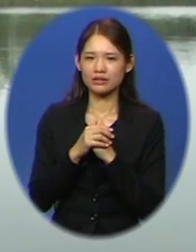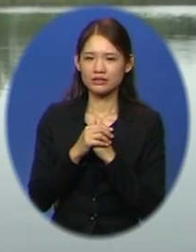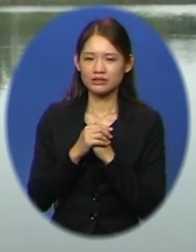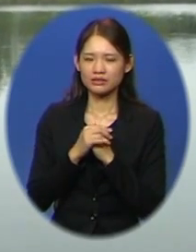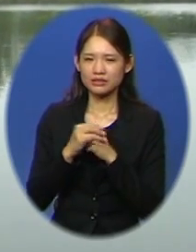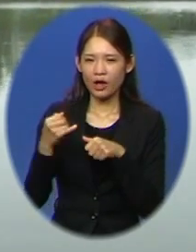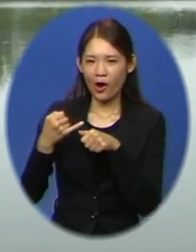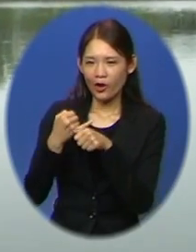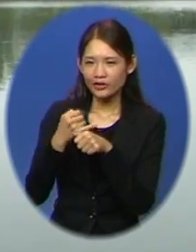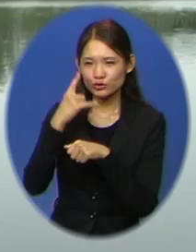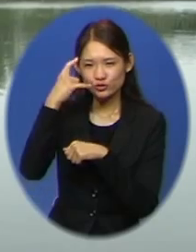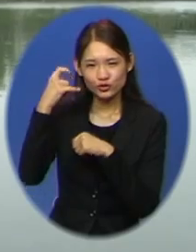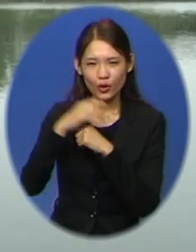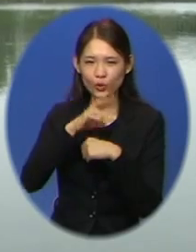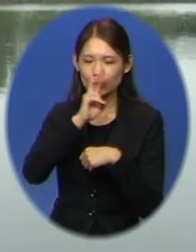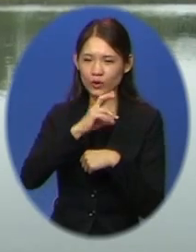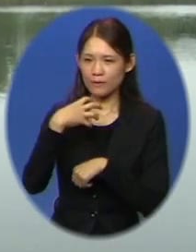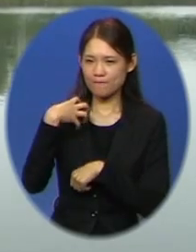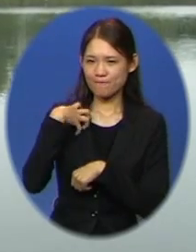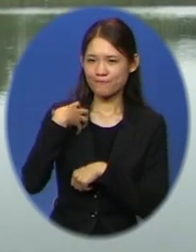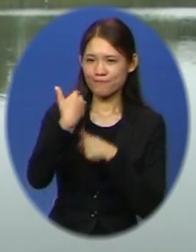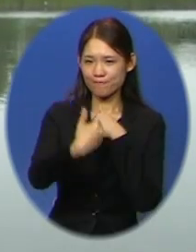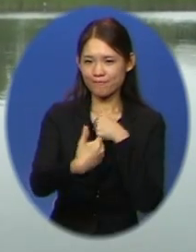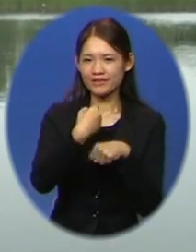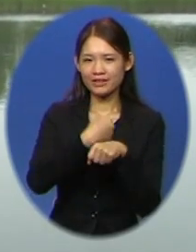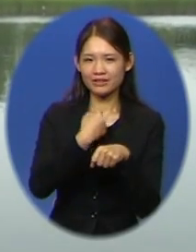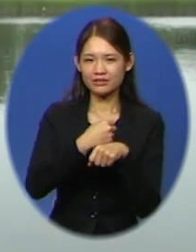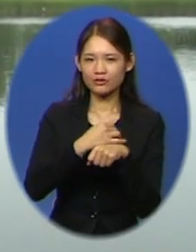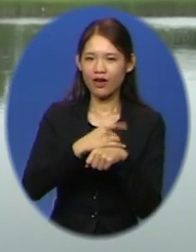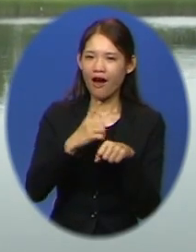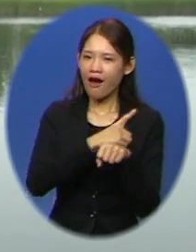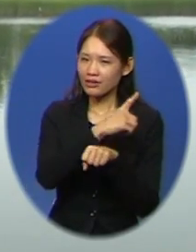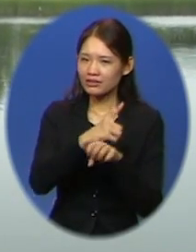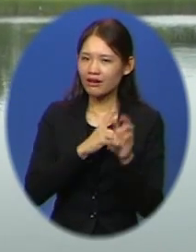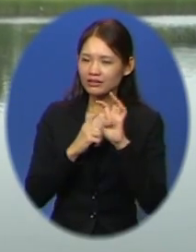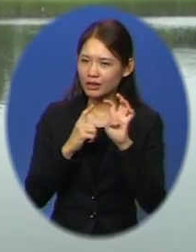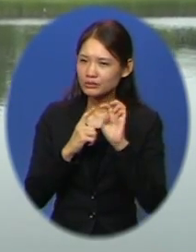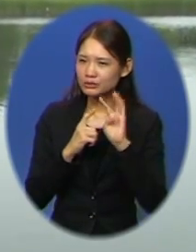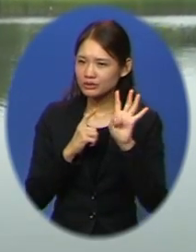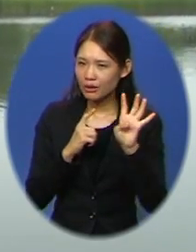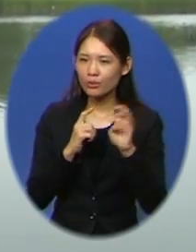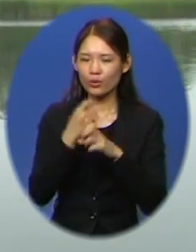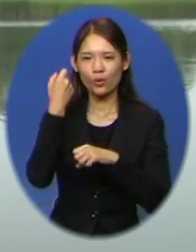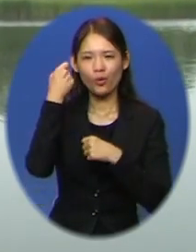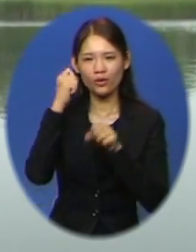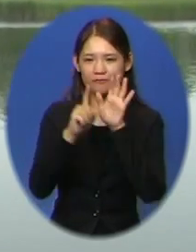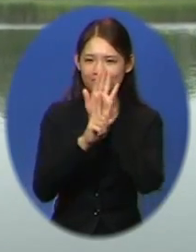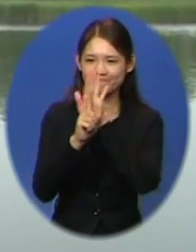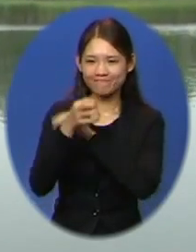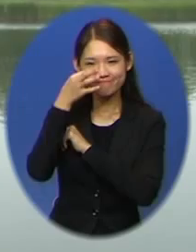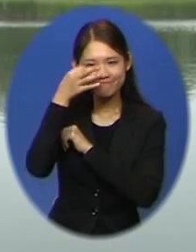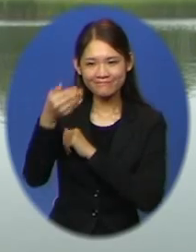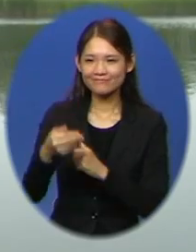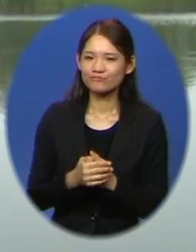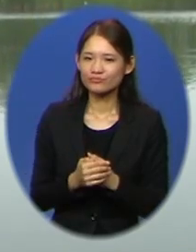그래가지고 요새 지금 오늘 한 시간 반에 한 40분 정도 해서 공연을 한 것입니다. 아,